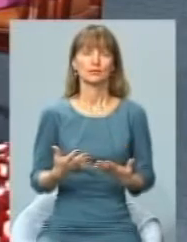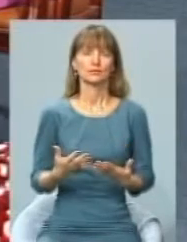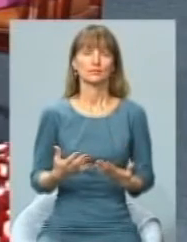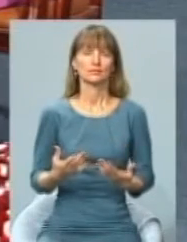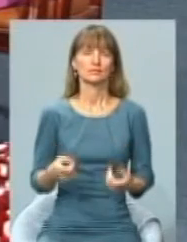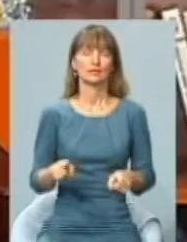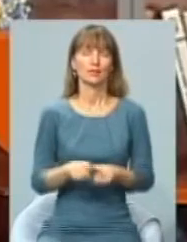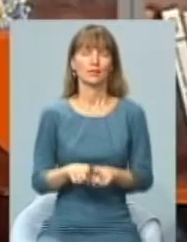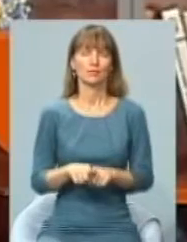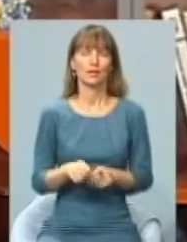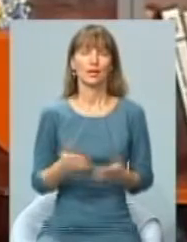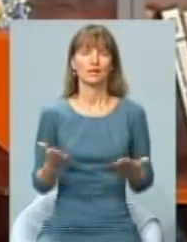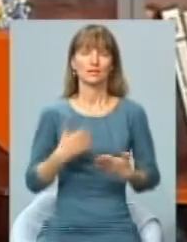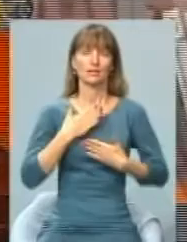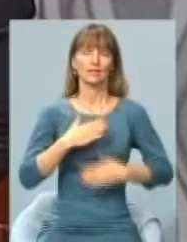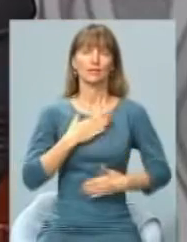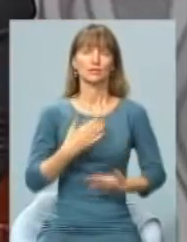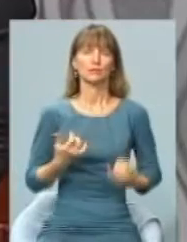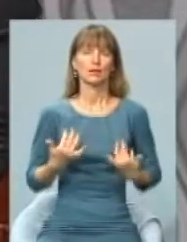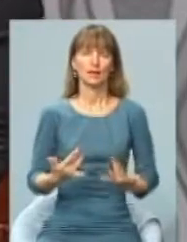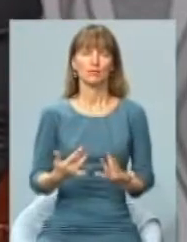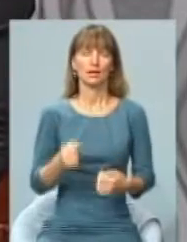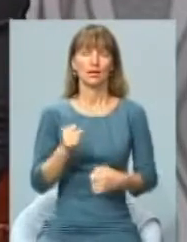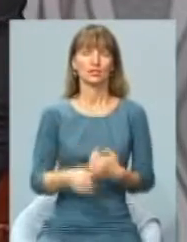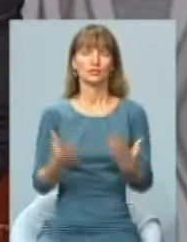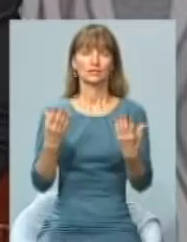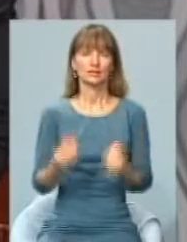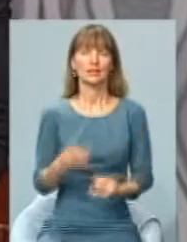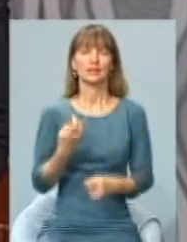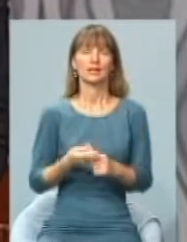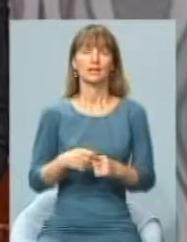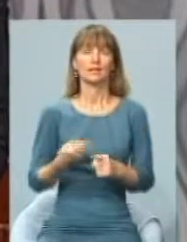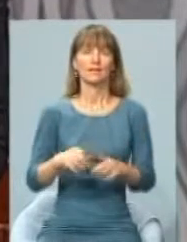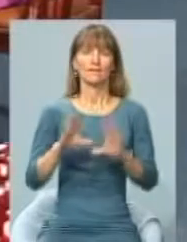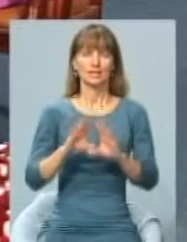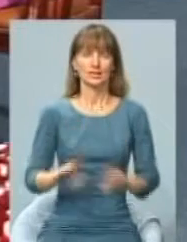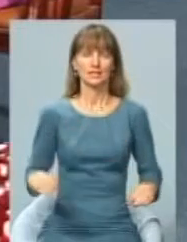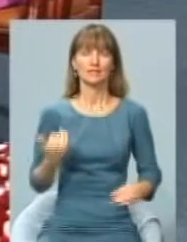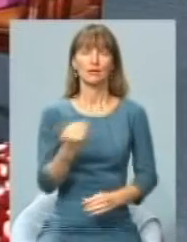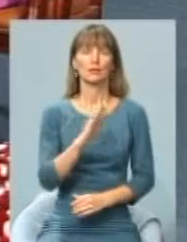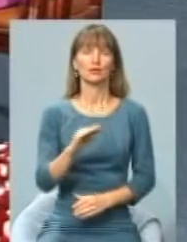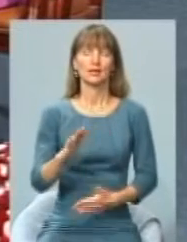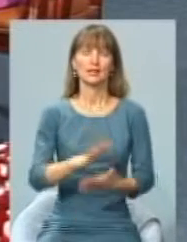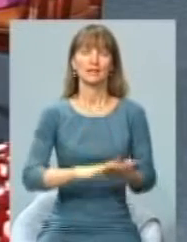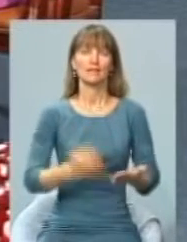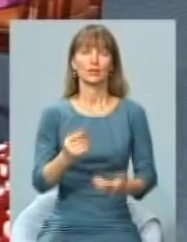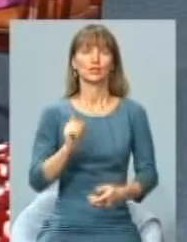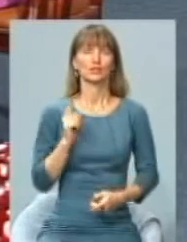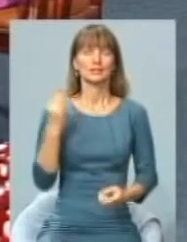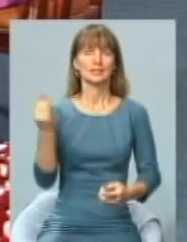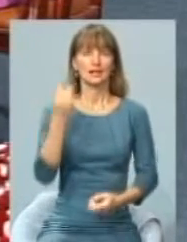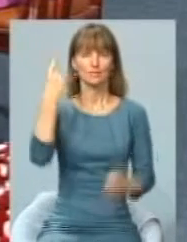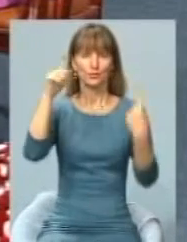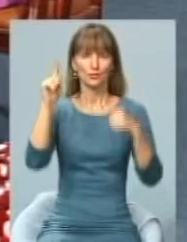які, власне, і задовольняють наші потреби у повсякденні. Ну, а на цьому це все. Ми з вами прощаємося, бо далі на вас чекає